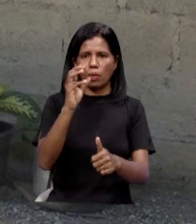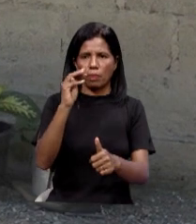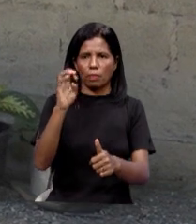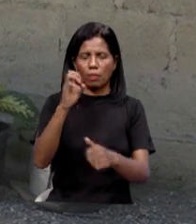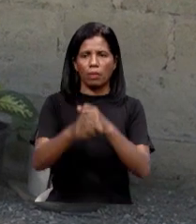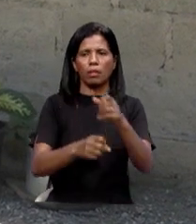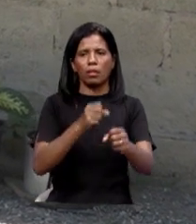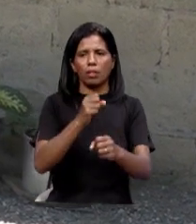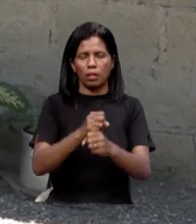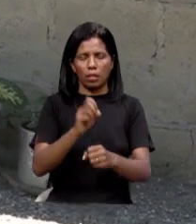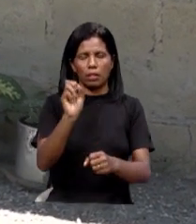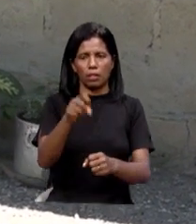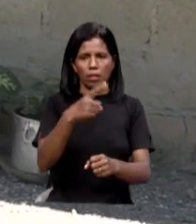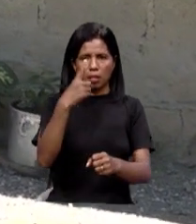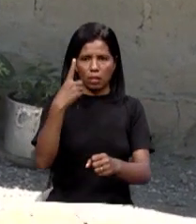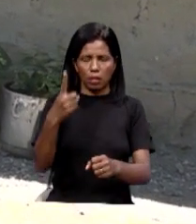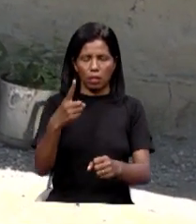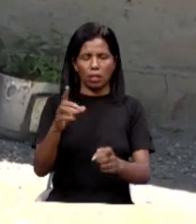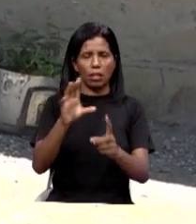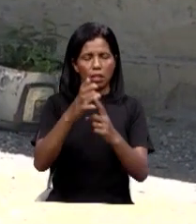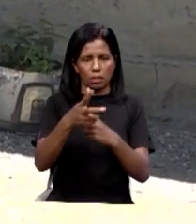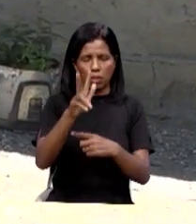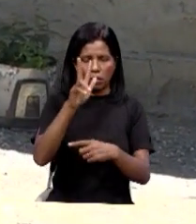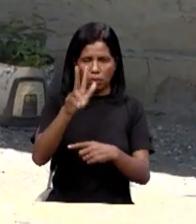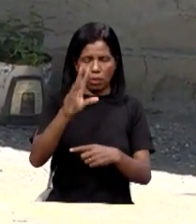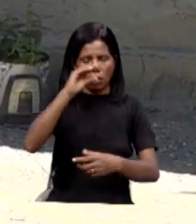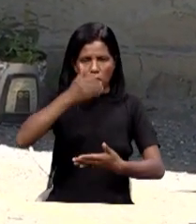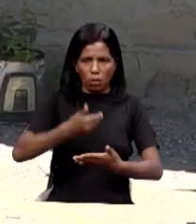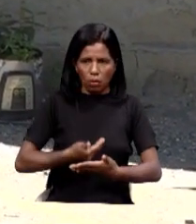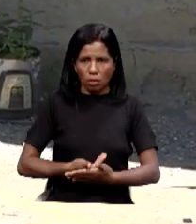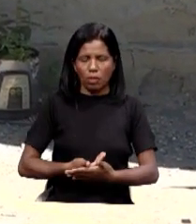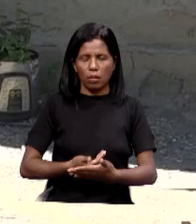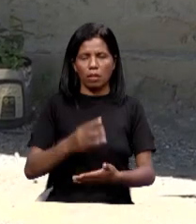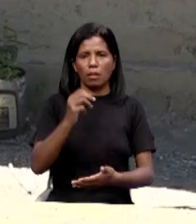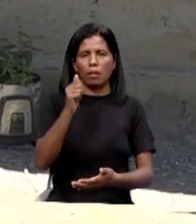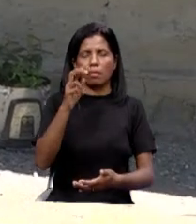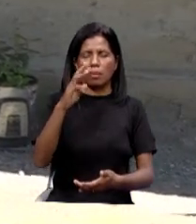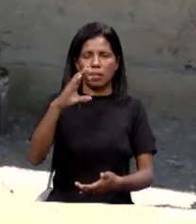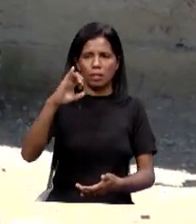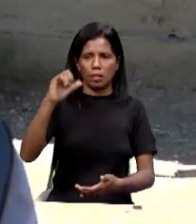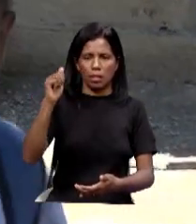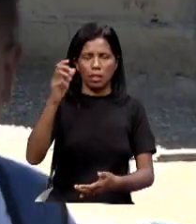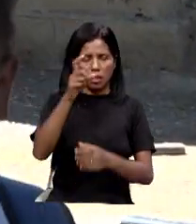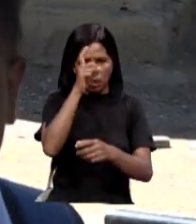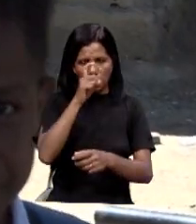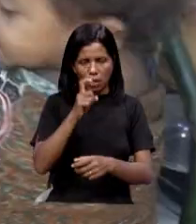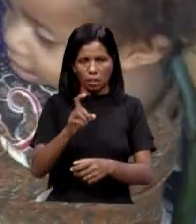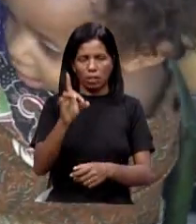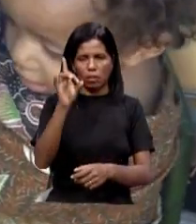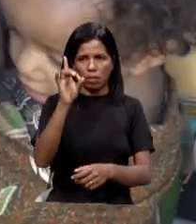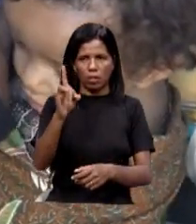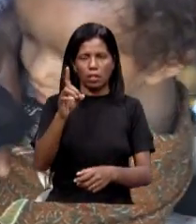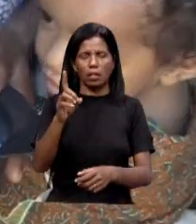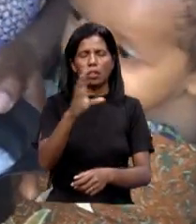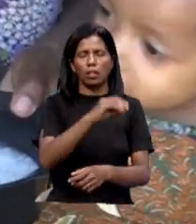tinan sanuresin ida kelase tolu no uang segundo Marciana Martins tinan walu nebe tur